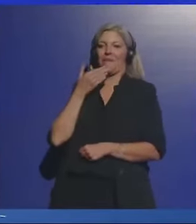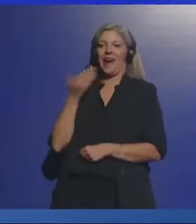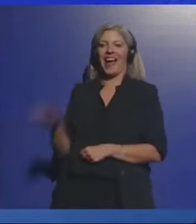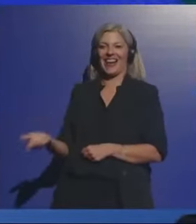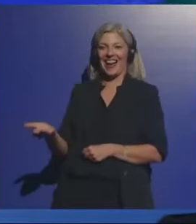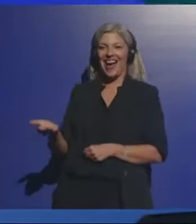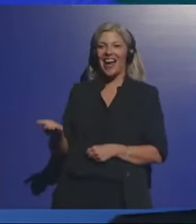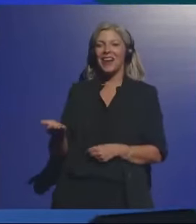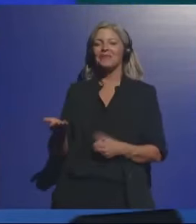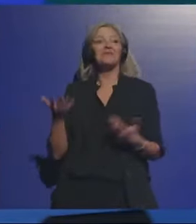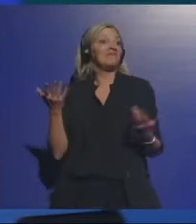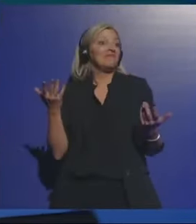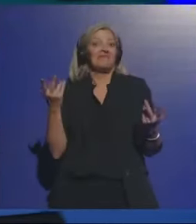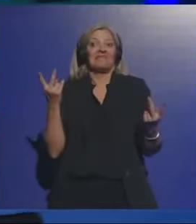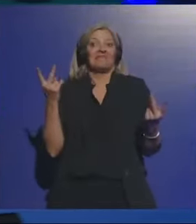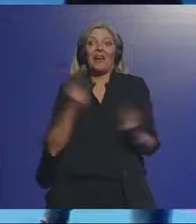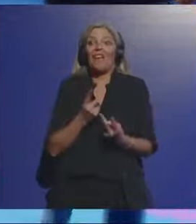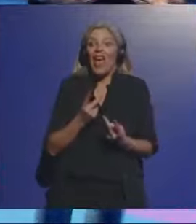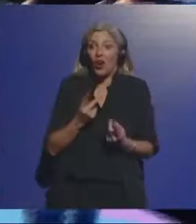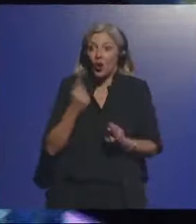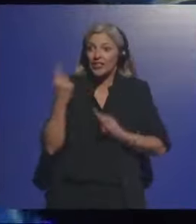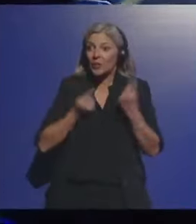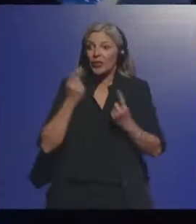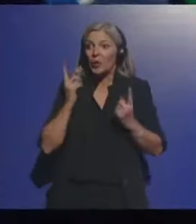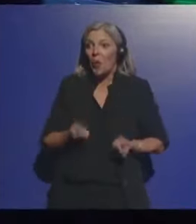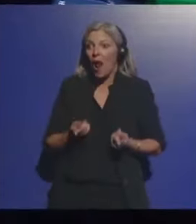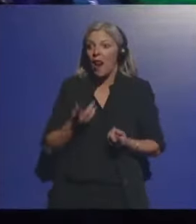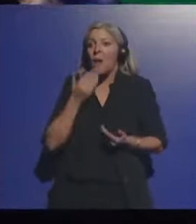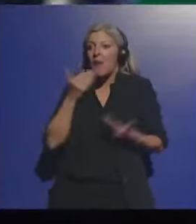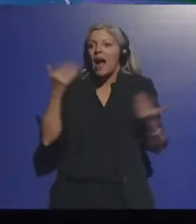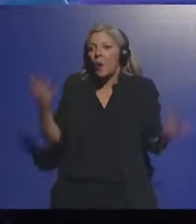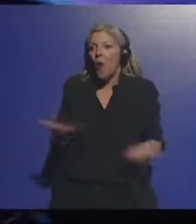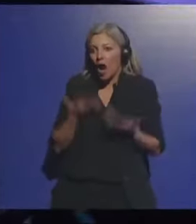che il punto perché la realtà è che veniamo